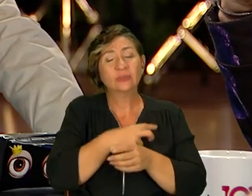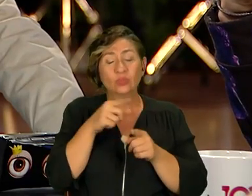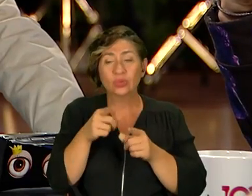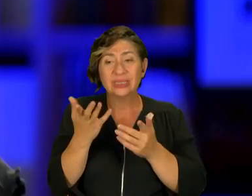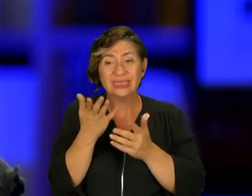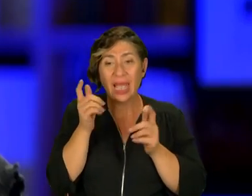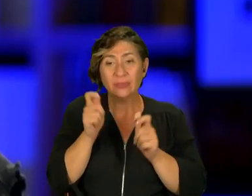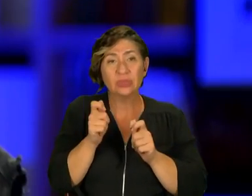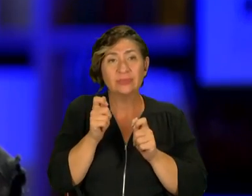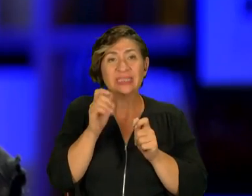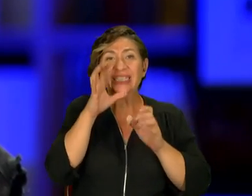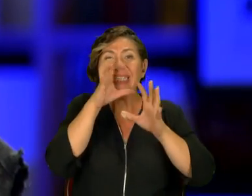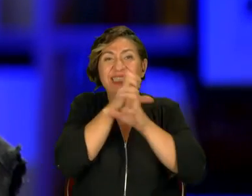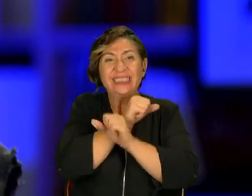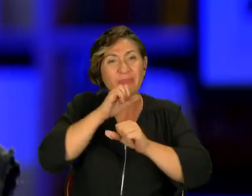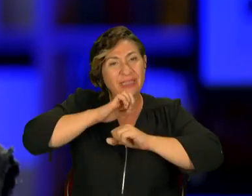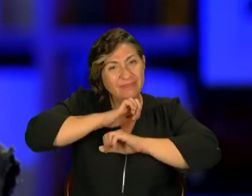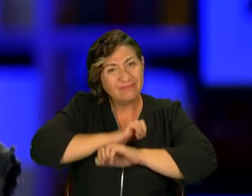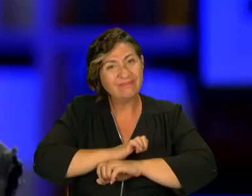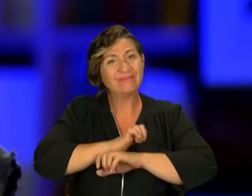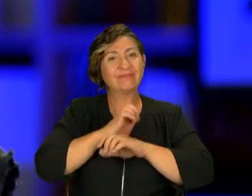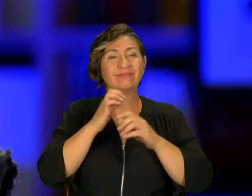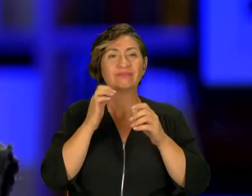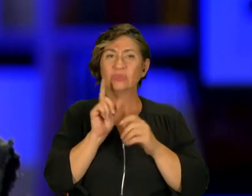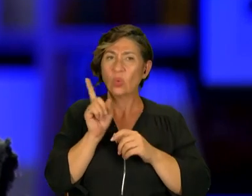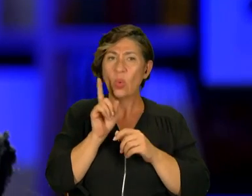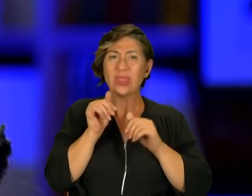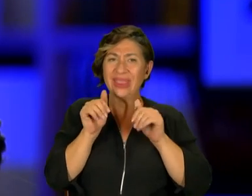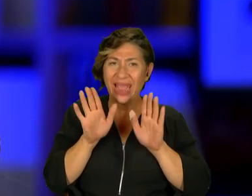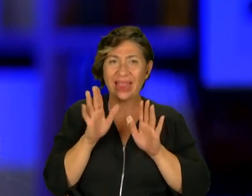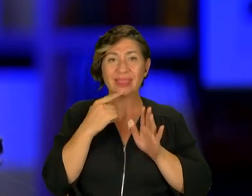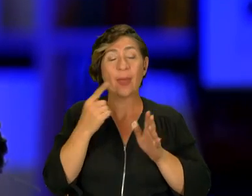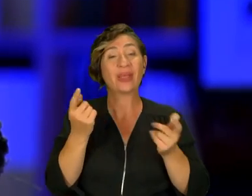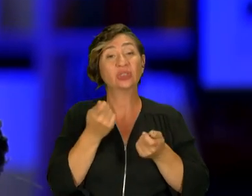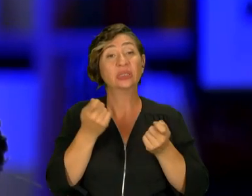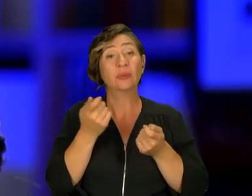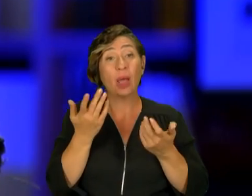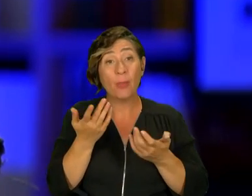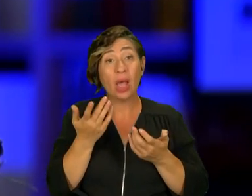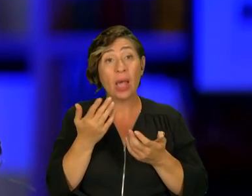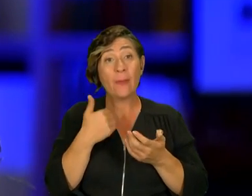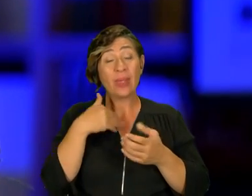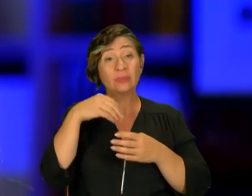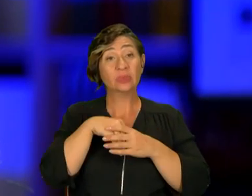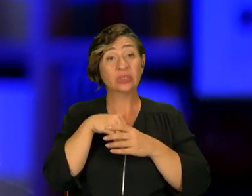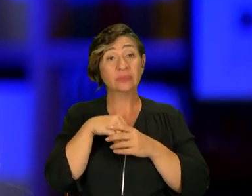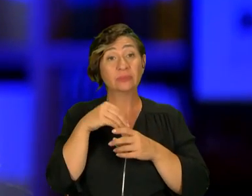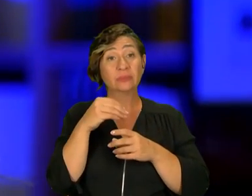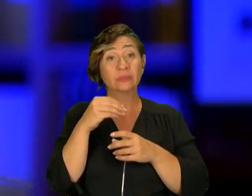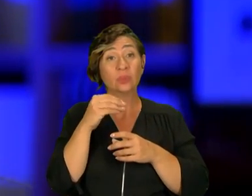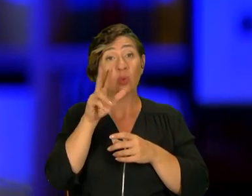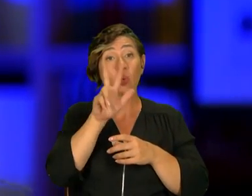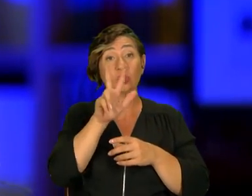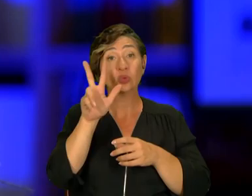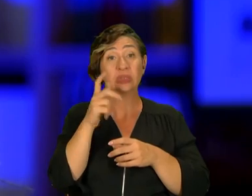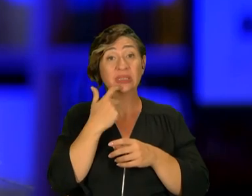bunu şey yapmaya çalıştım, kendime frenlemeye, yo demeye çalıştım. Ama bu tabii benim için aslında şöyle söyleyeyim,